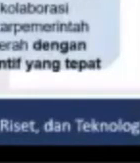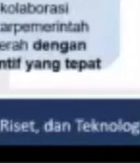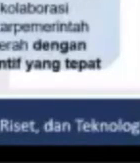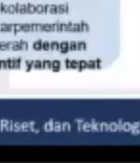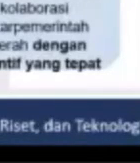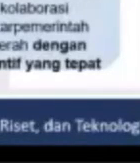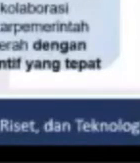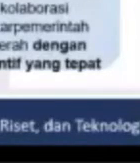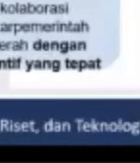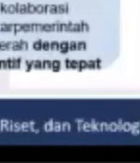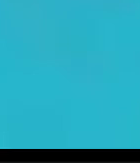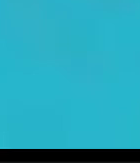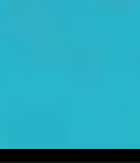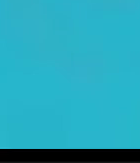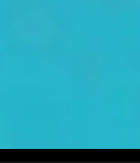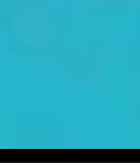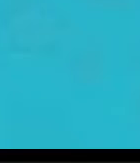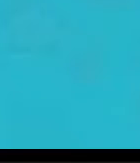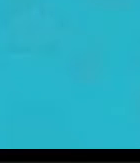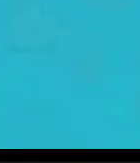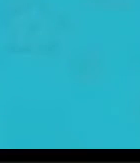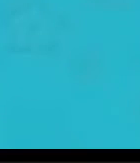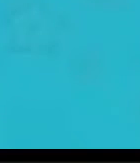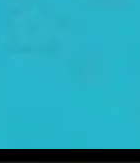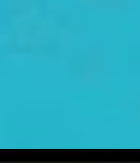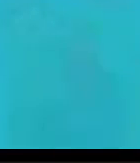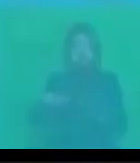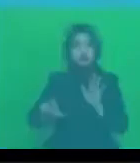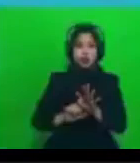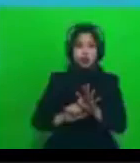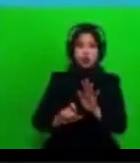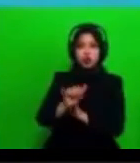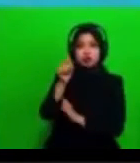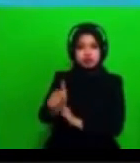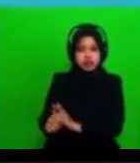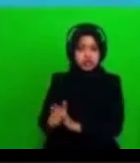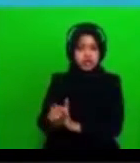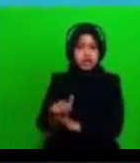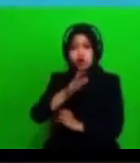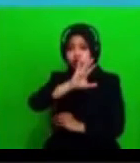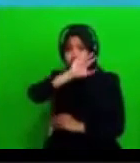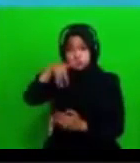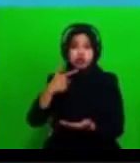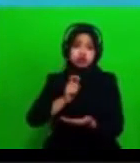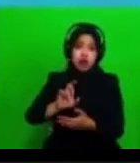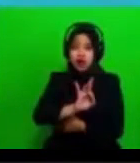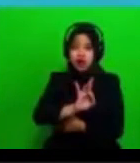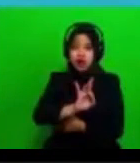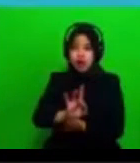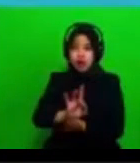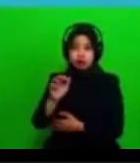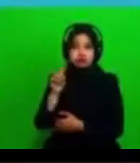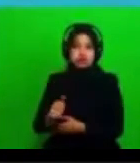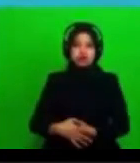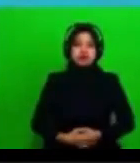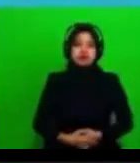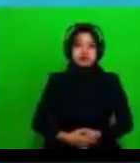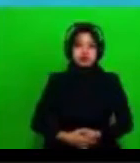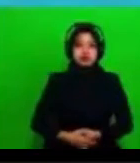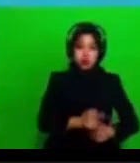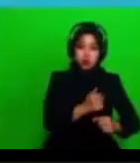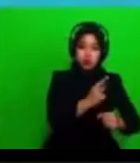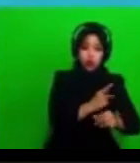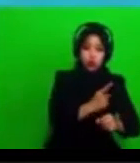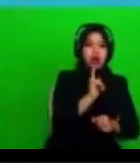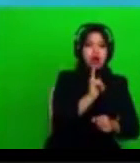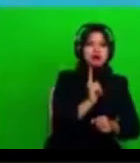dia bisa menjadi percontohan inspirasi yang dicontoh untuk oleh sekolah lain. Nah ini strateginya seperti itu.